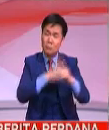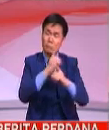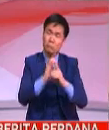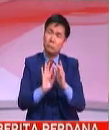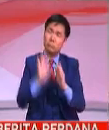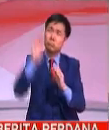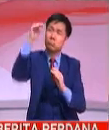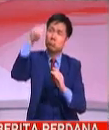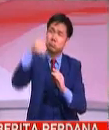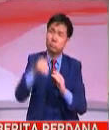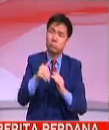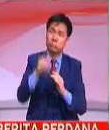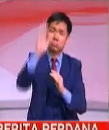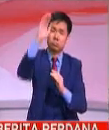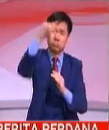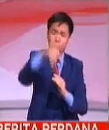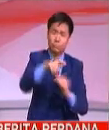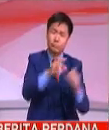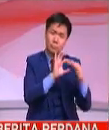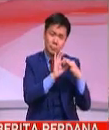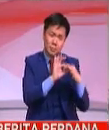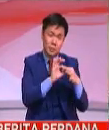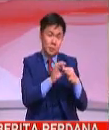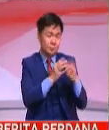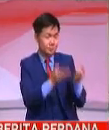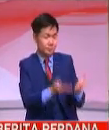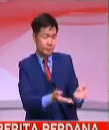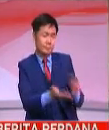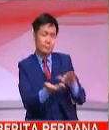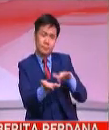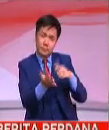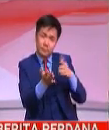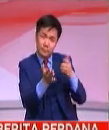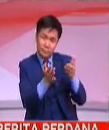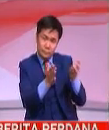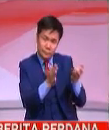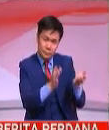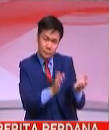Dan hari ini dia telah meninggal dunia dan